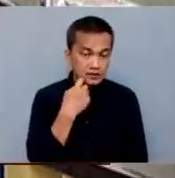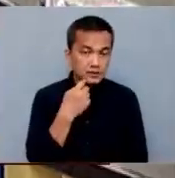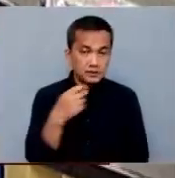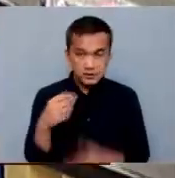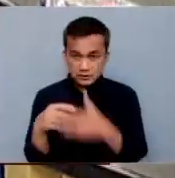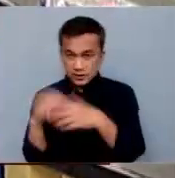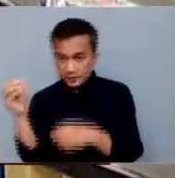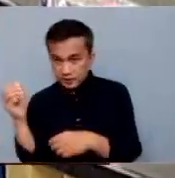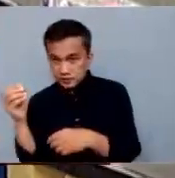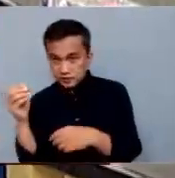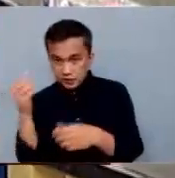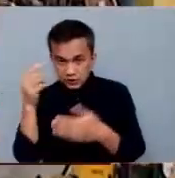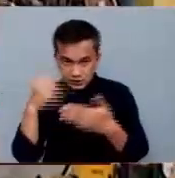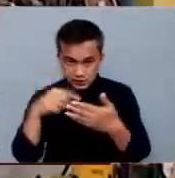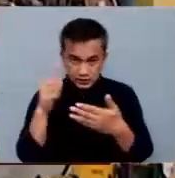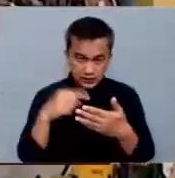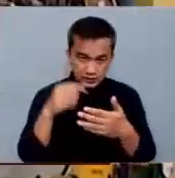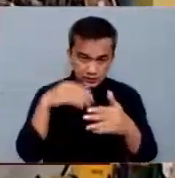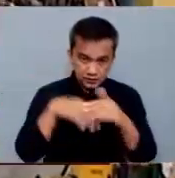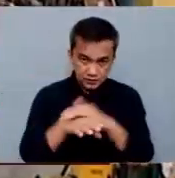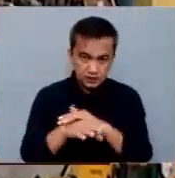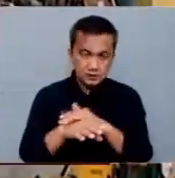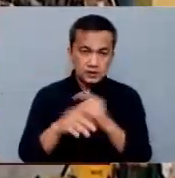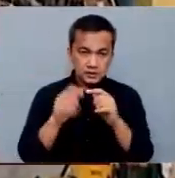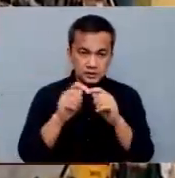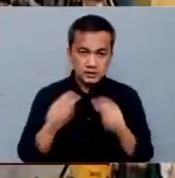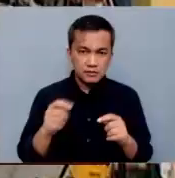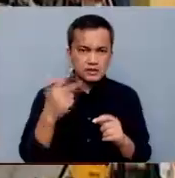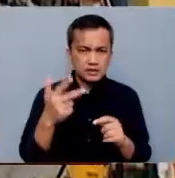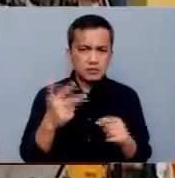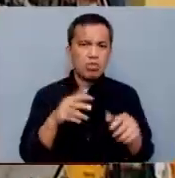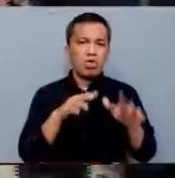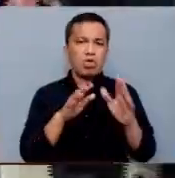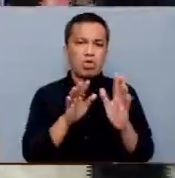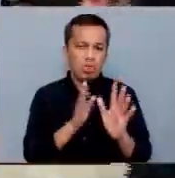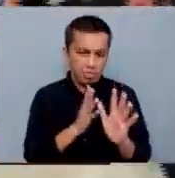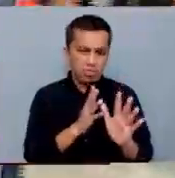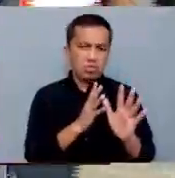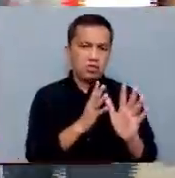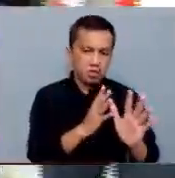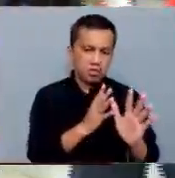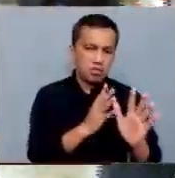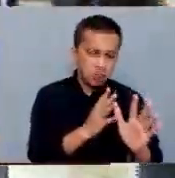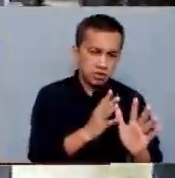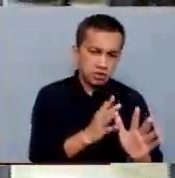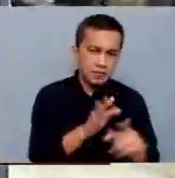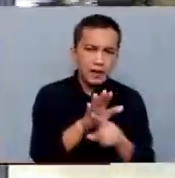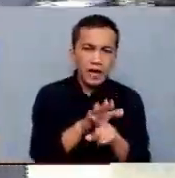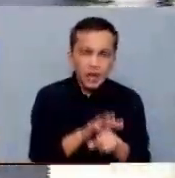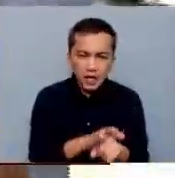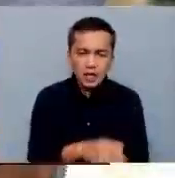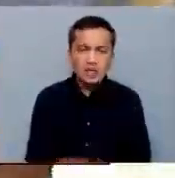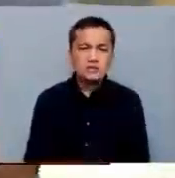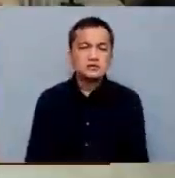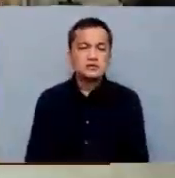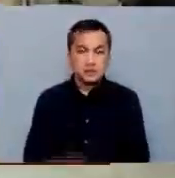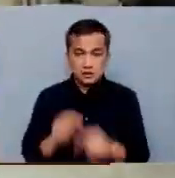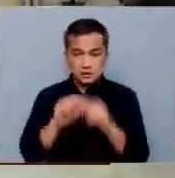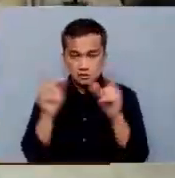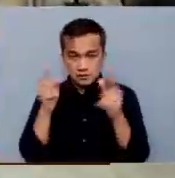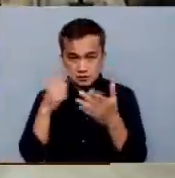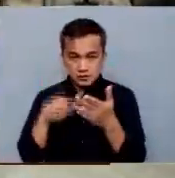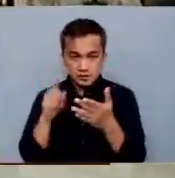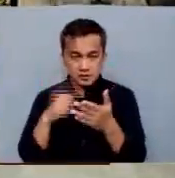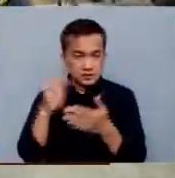check-in counter ng Terminal 3, uusad pagong ang pila ng mga pasahero. Nag-surprise inspection naman si Transportation Secretary Arthur